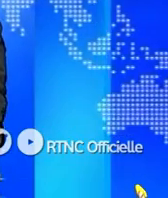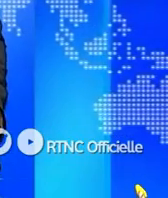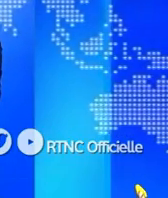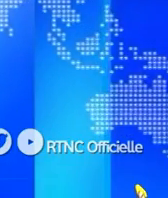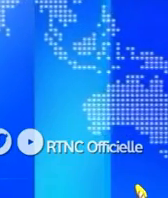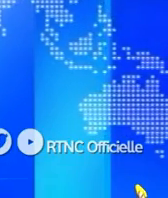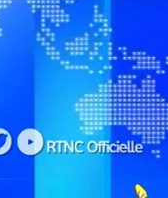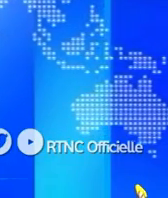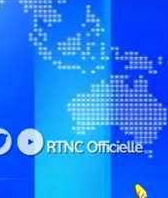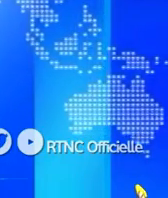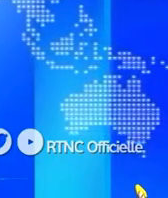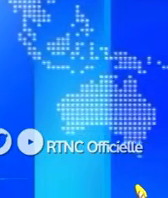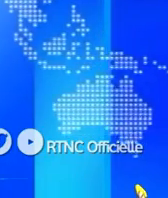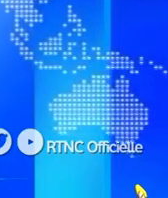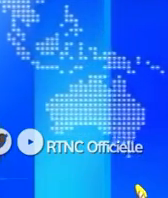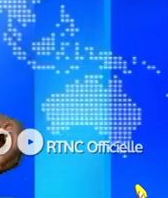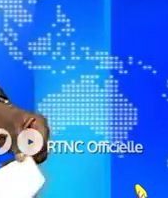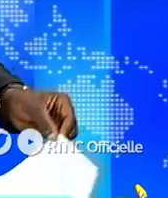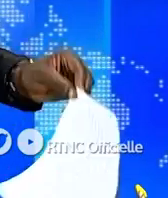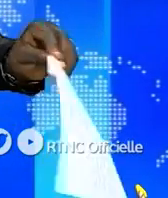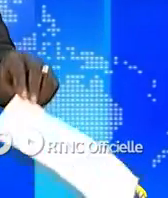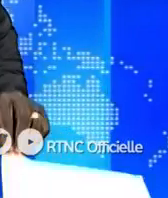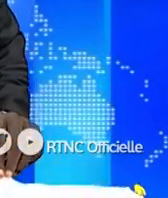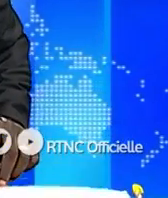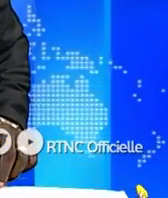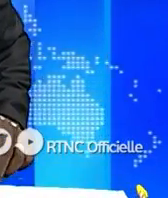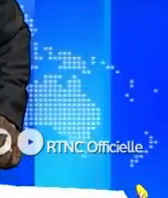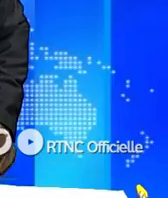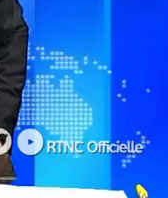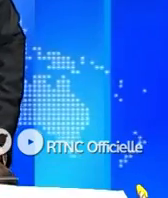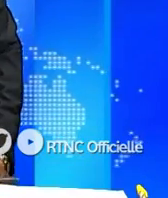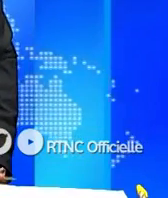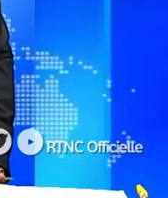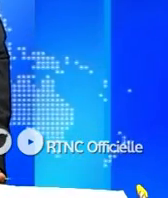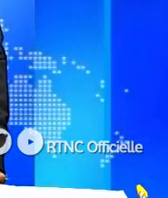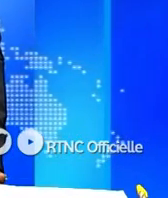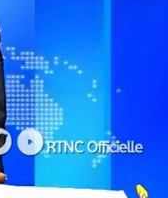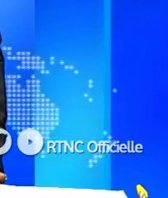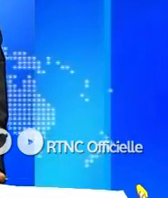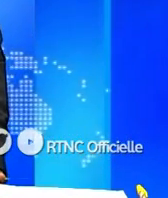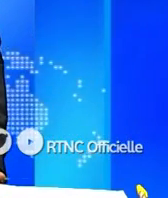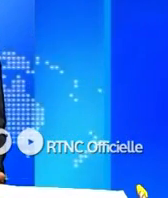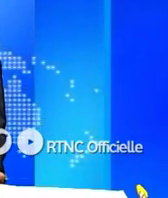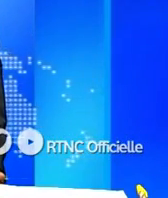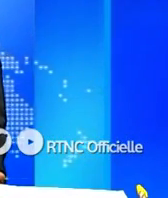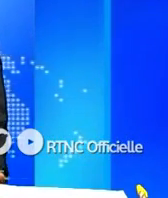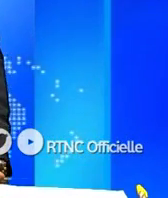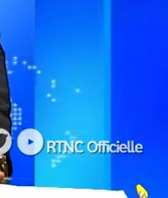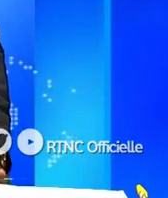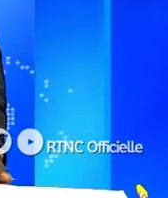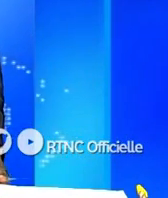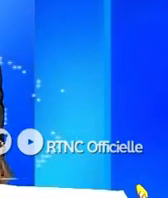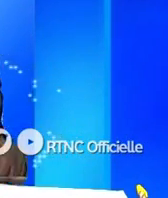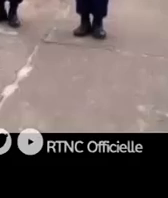a besoin de l'oxygène. Cette structure relevant du ministère du Budget a été visitée ce matin par la tutelle Yvette